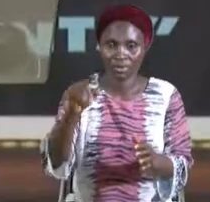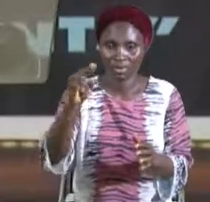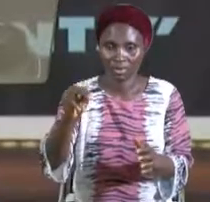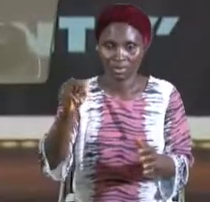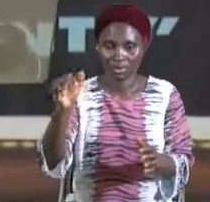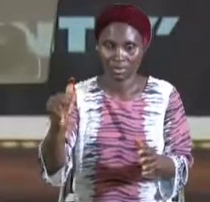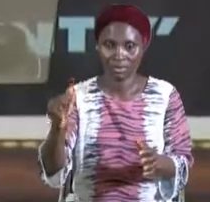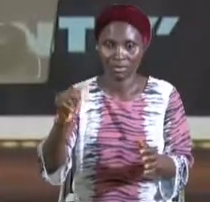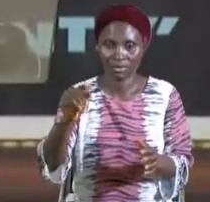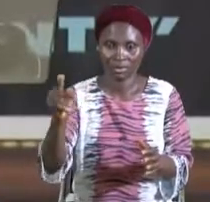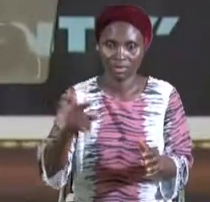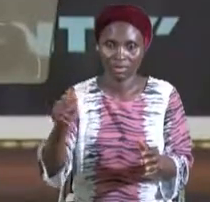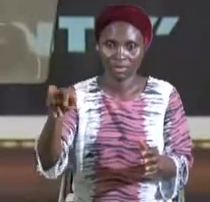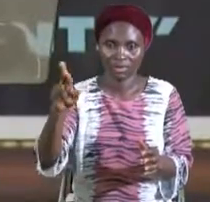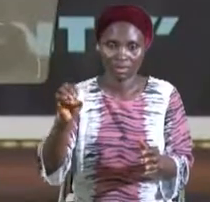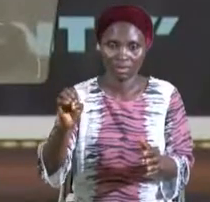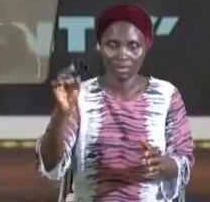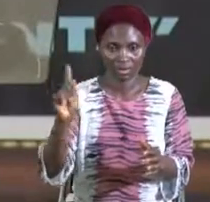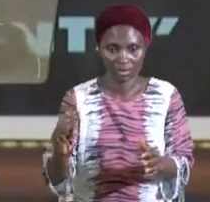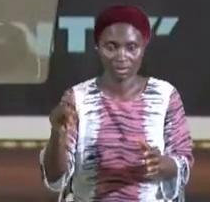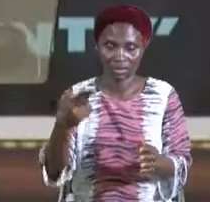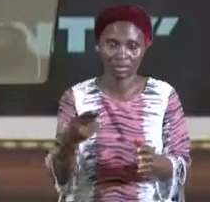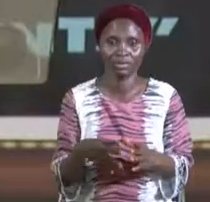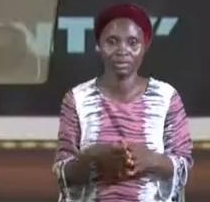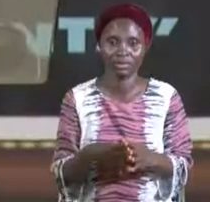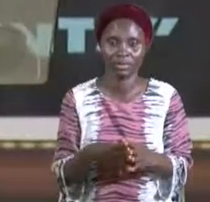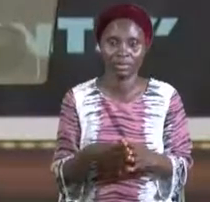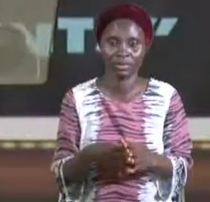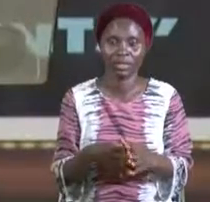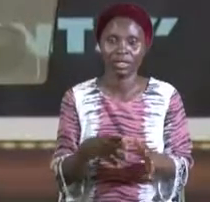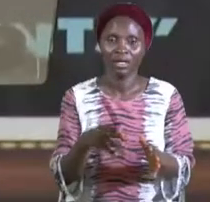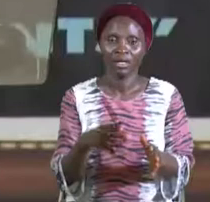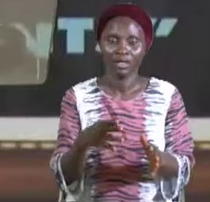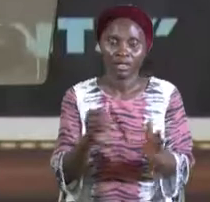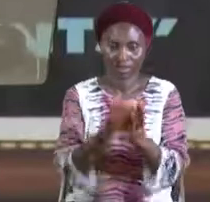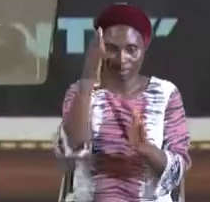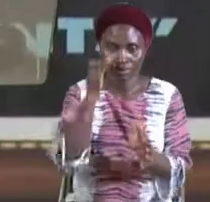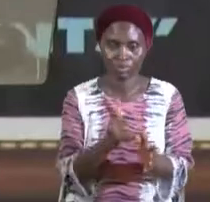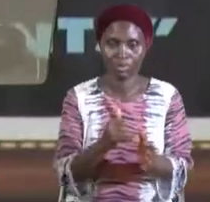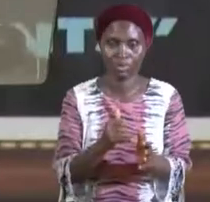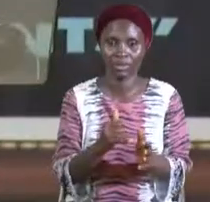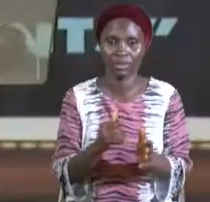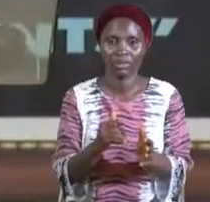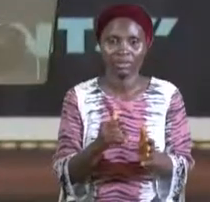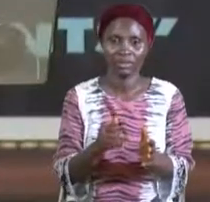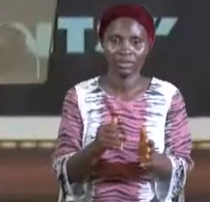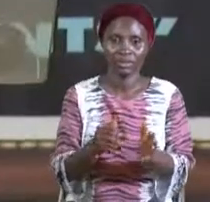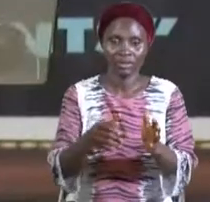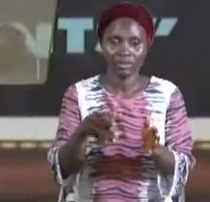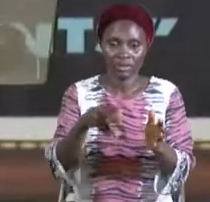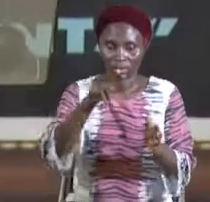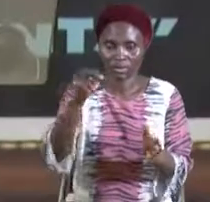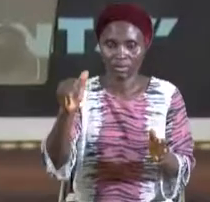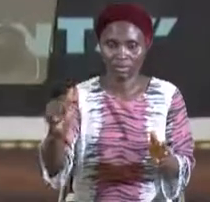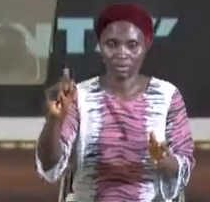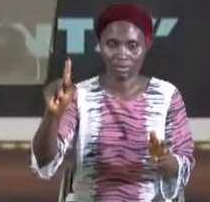qu'il ne voulait pas comprendre. Et voilà pourquoi Nathanaël a dit, quelque chose de bon peut-il venir de Nazareth? Et Philippe a dit,